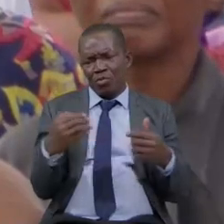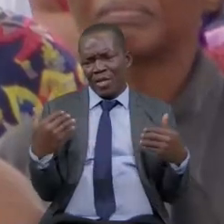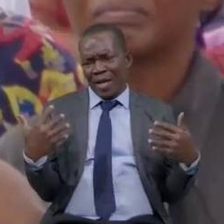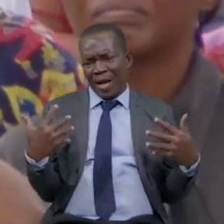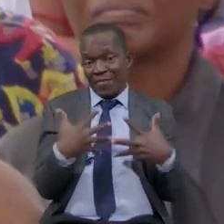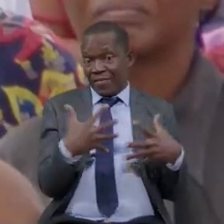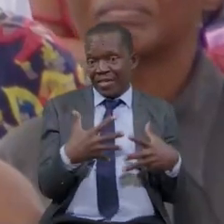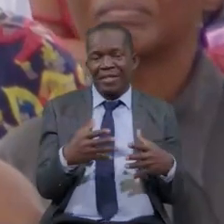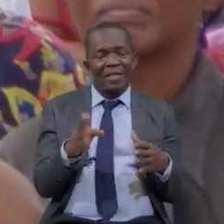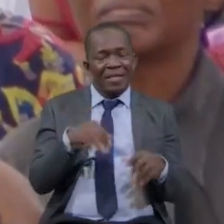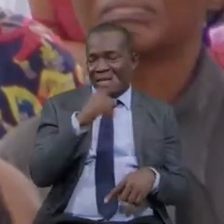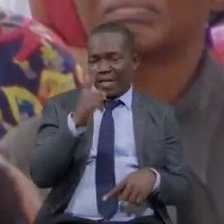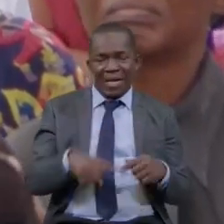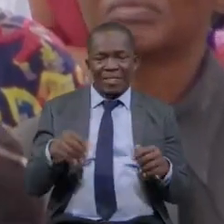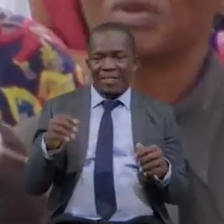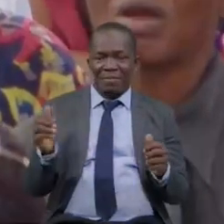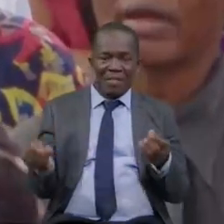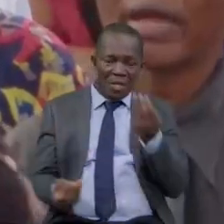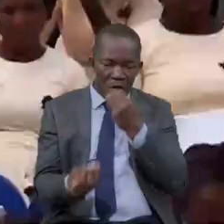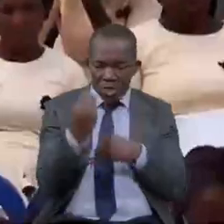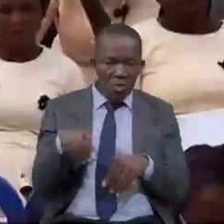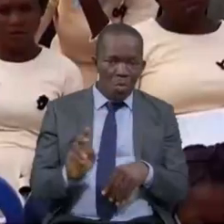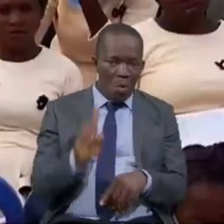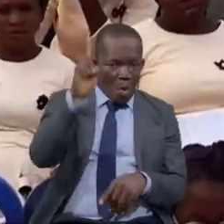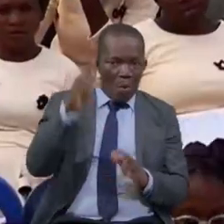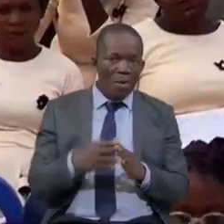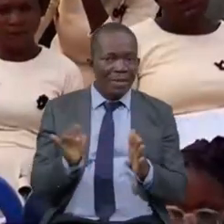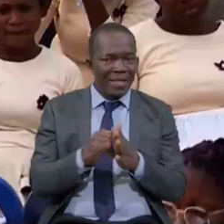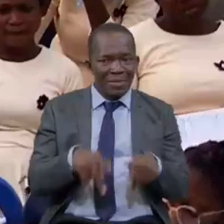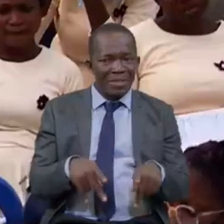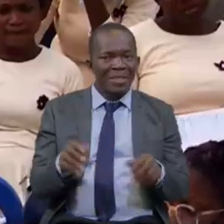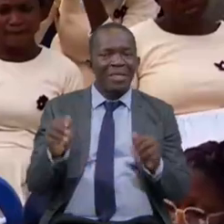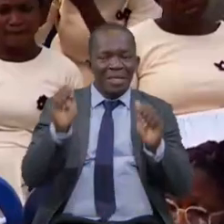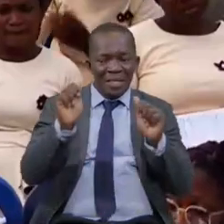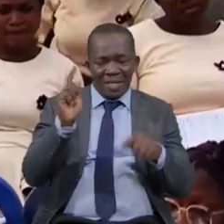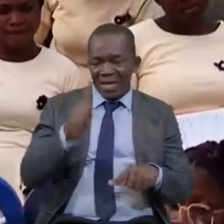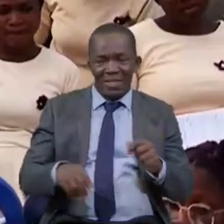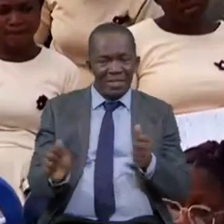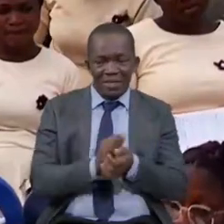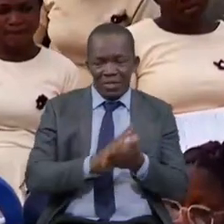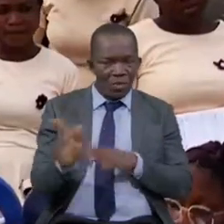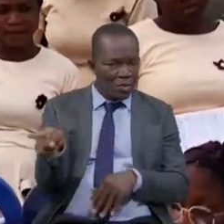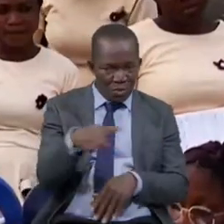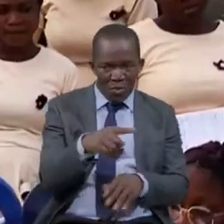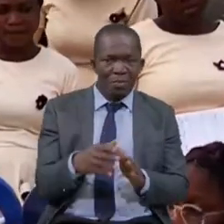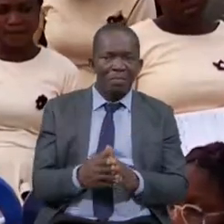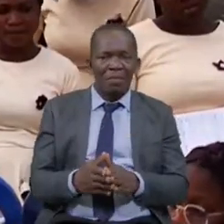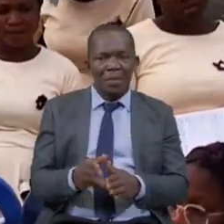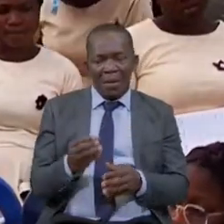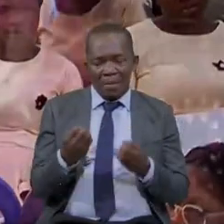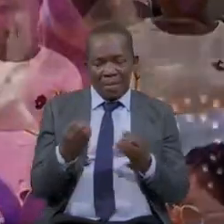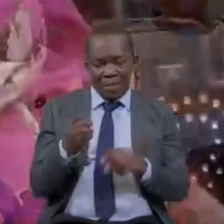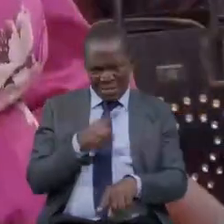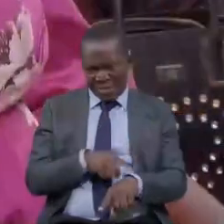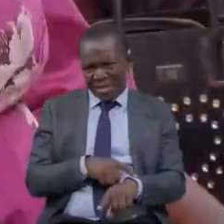Cette personne maléfique ne peut pas te dévorer. Maintenant, vous savez, à plusieurs reprises, nous regardons le visage des